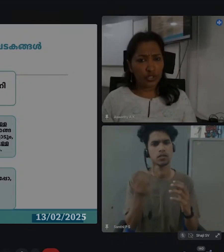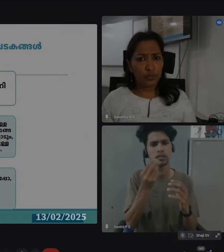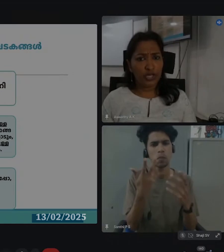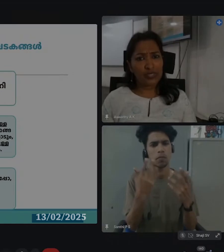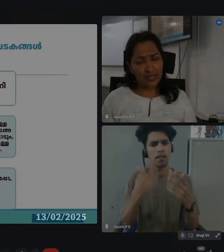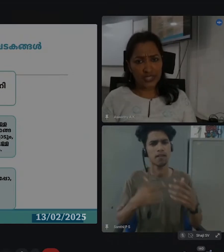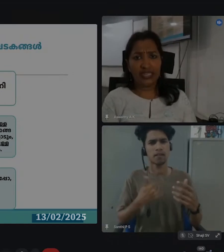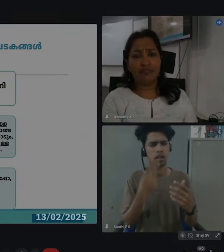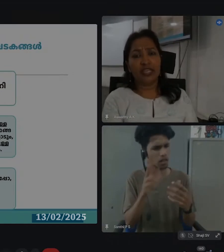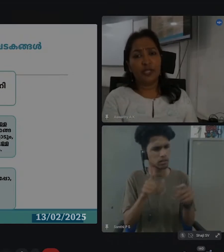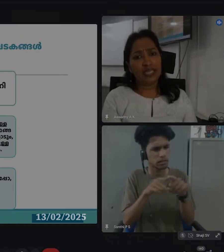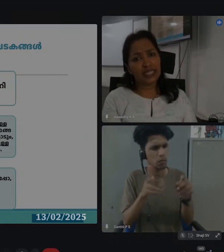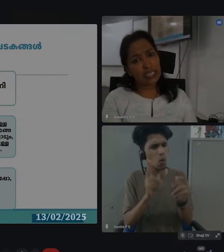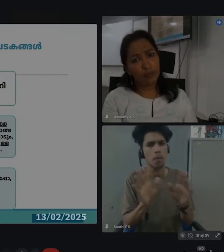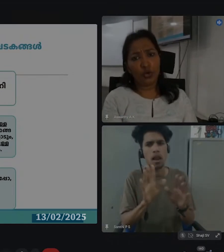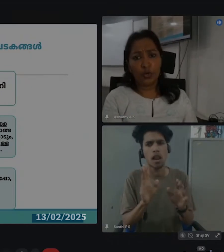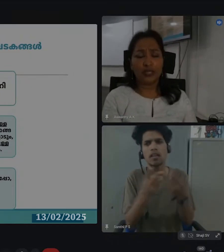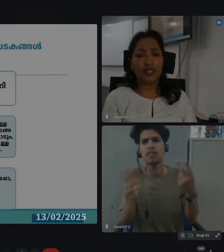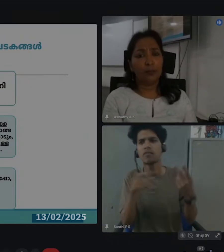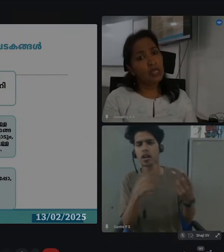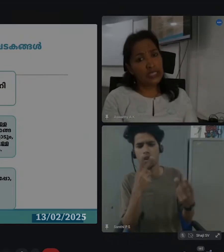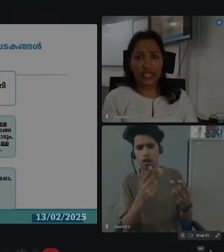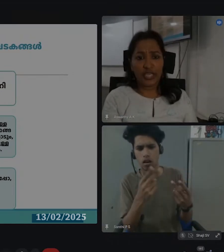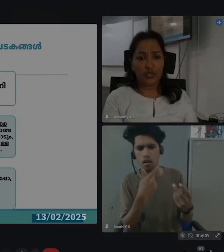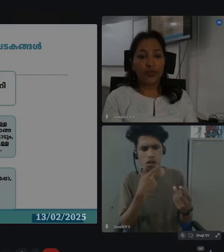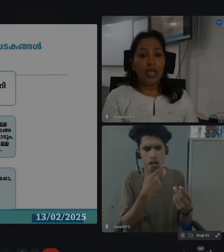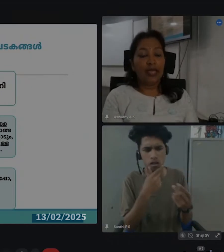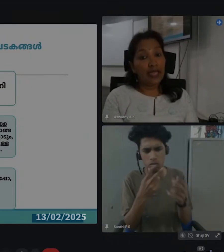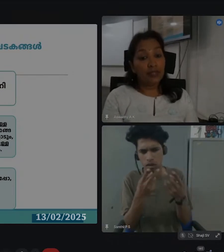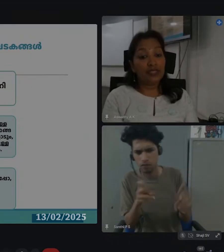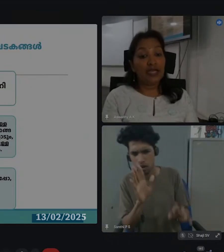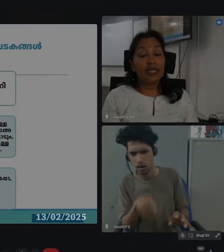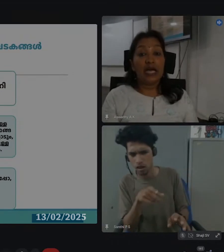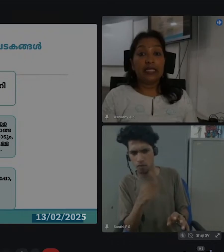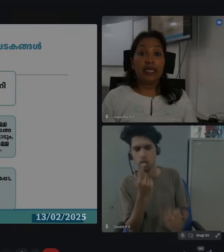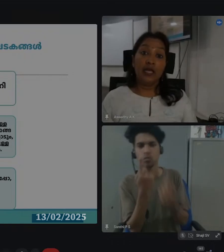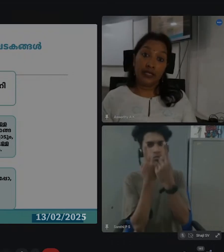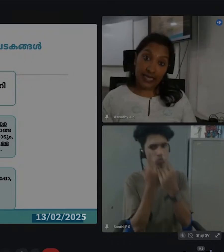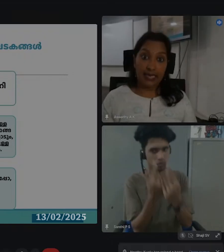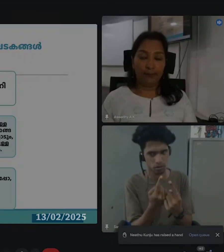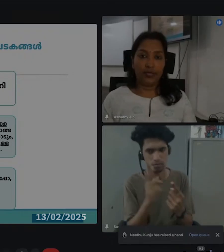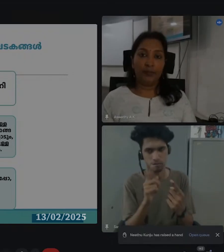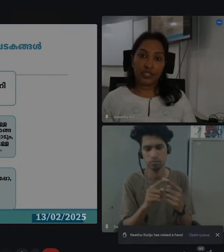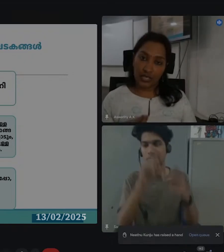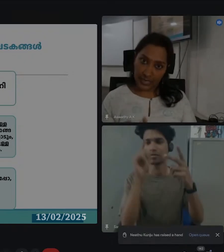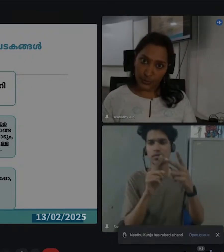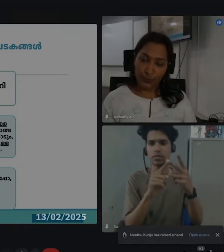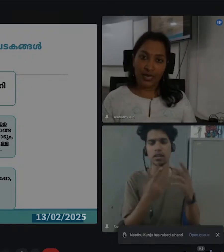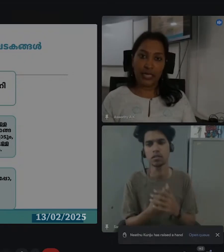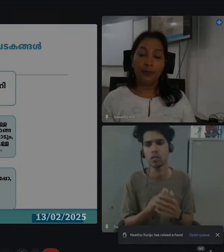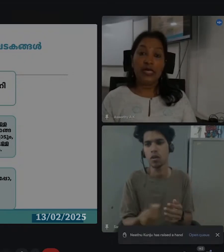മറ്റു ബുദ്ധിമുട്ടുകളോ സ്ട്രക്ചറൽ ഡിഫിക്കൽറ്റിയോ അങ്ങനെ എന്തെങ്കിലും ഉണ്ടോ എന്ന് നമ്മൾ ചെക്ക് ചെയ്യുന്നു. രണ്ടാമത്തതായിട്ട് അതിന്റെ ചലനം,